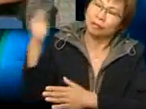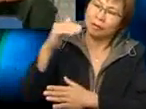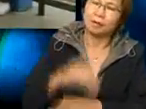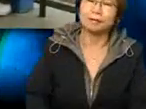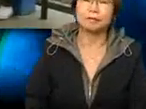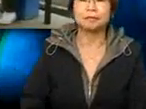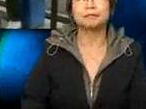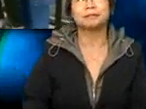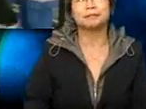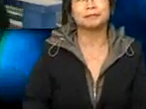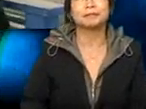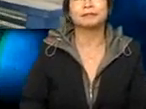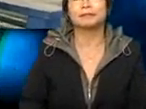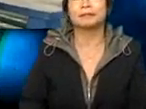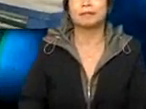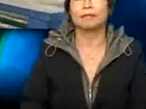Mari.